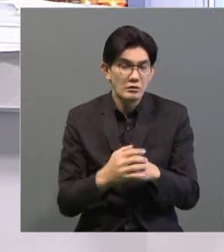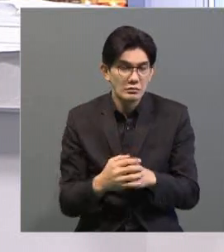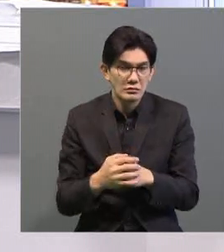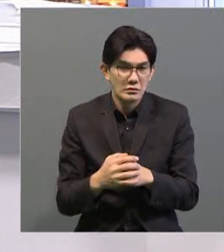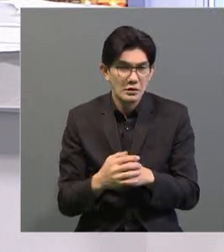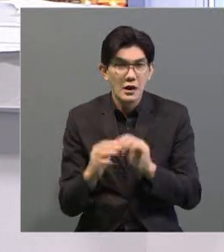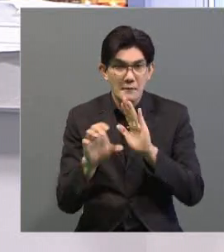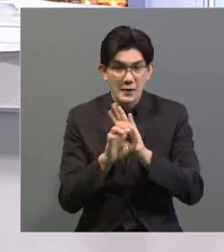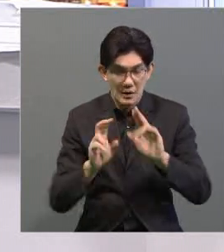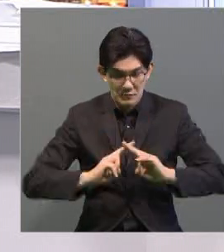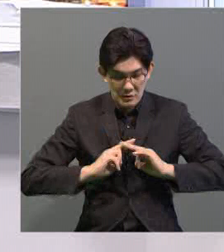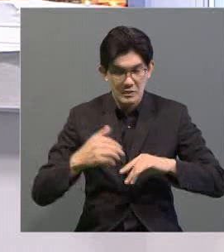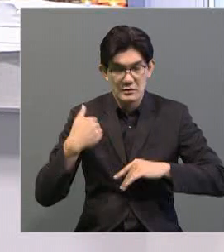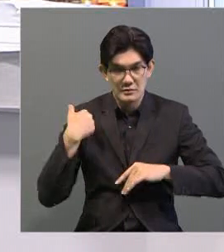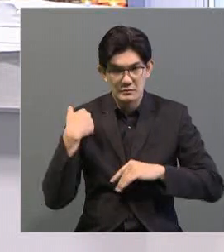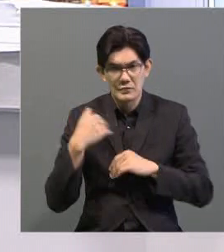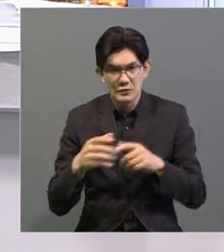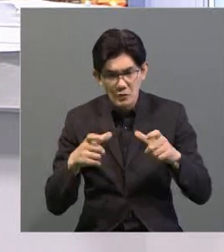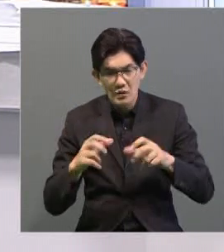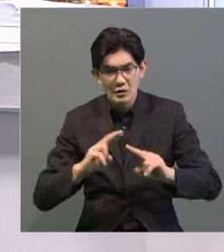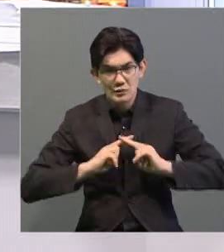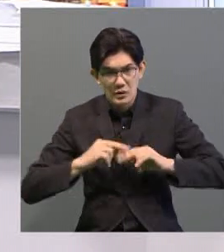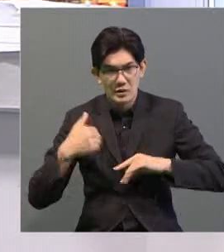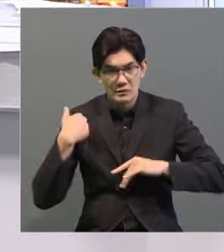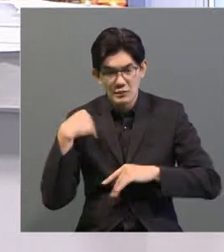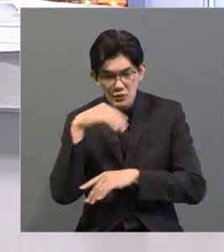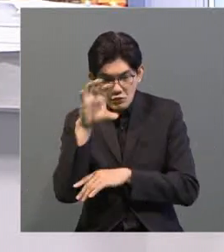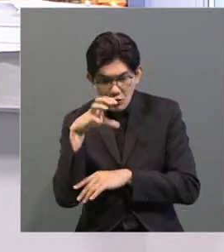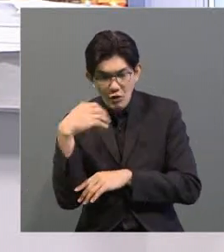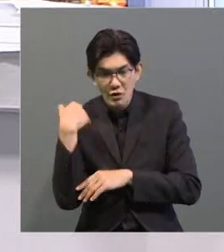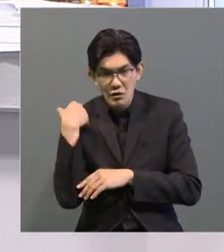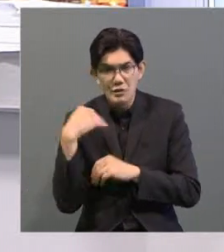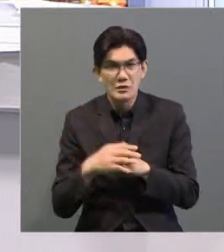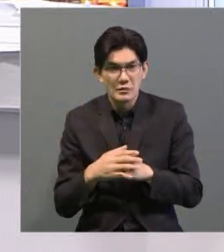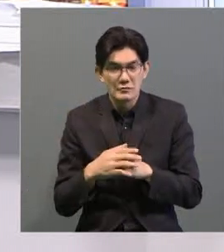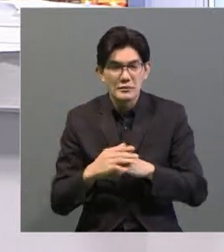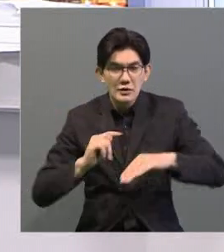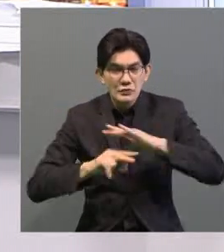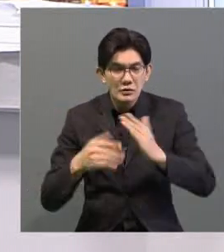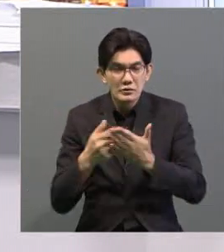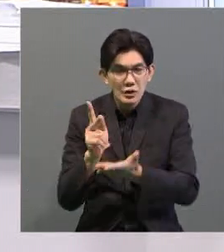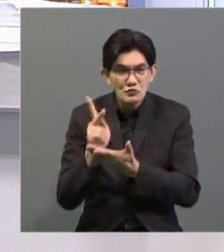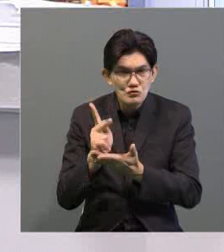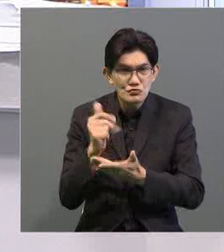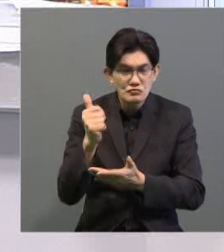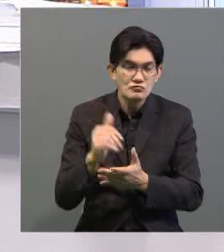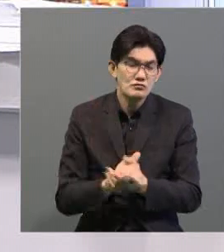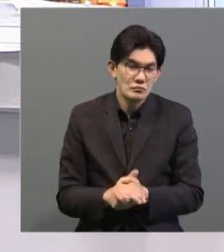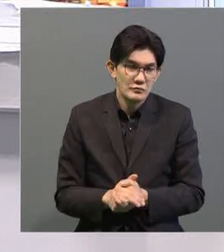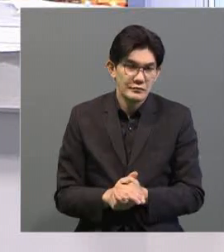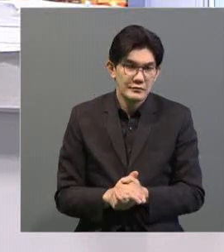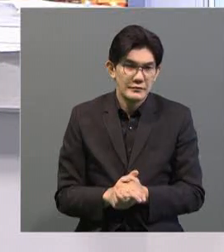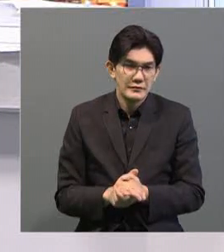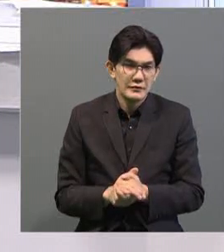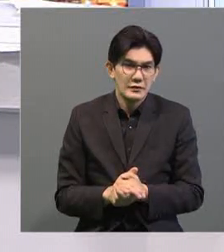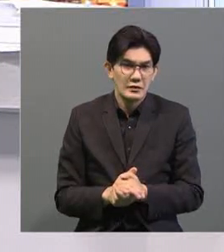ำรูปส่วนตัวนำคลิปส่วนตัวเนี่ยไปแอบอ้างเป็นพรีเซนเตอร์ของแอปกู้เงินคือ